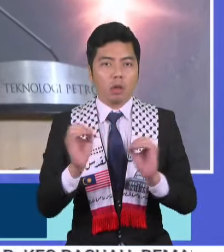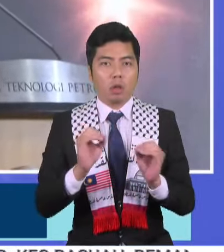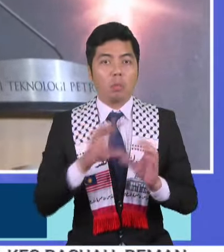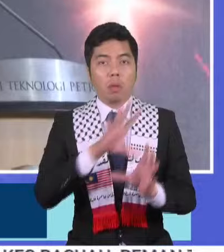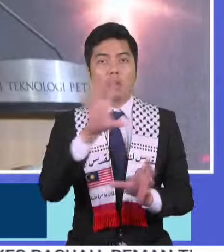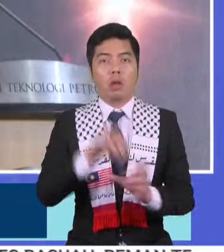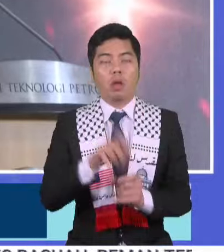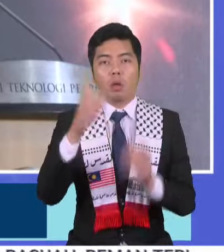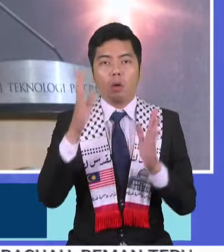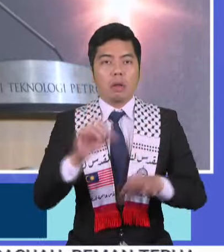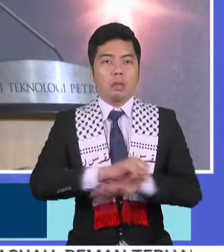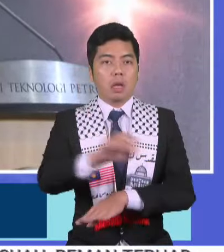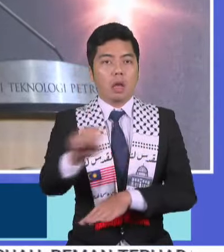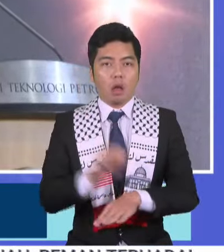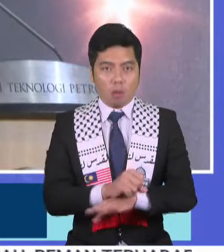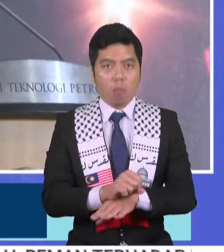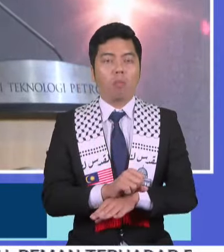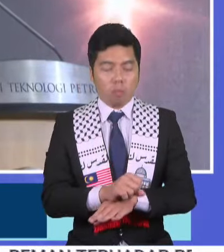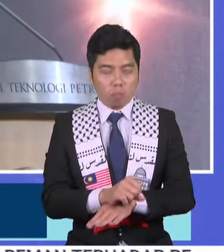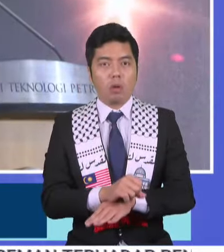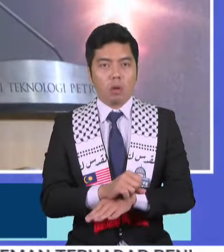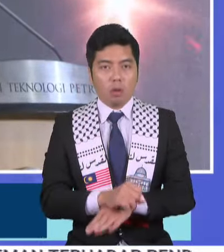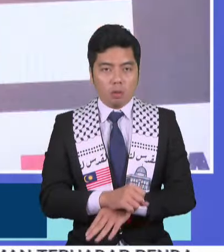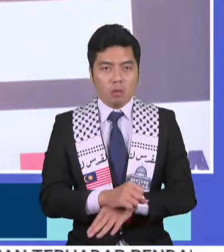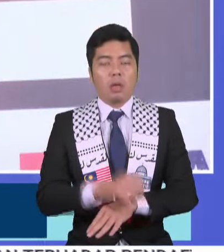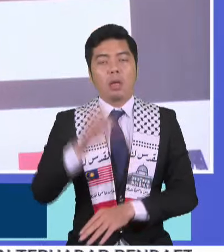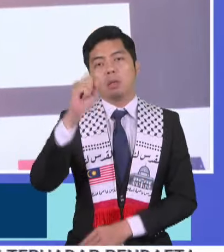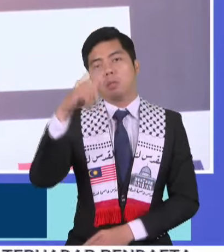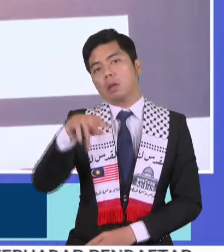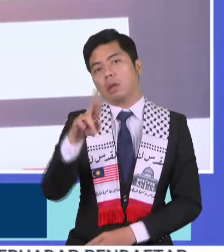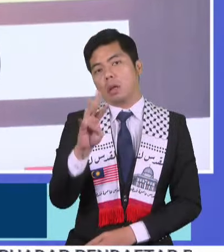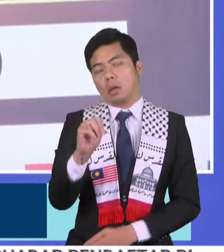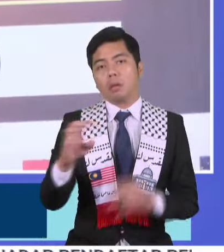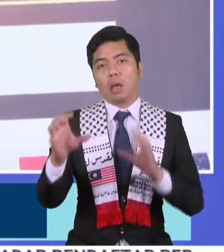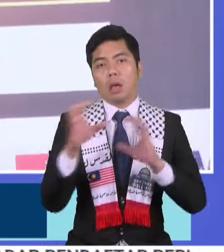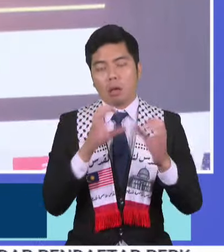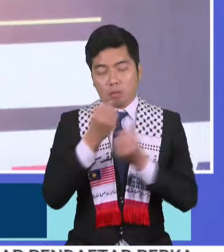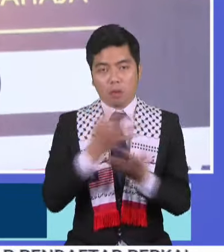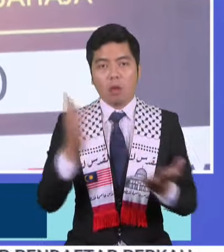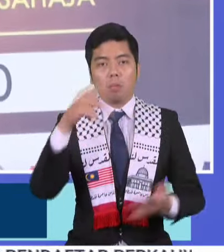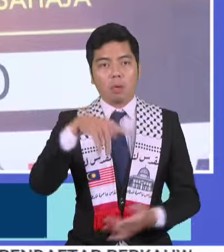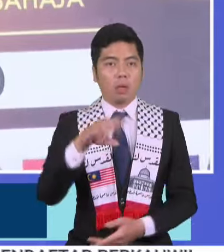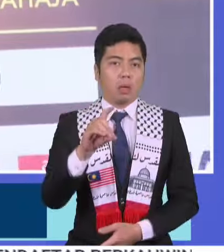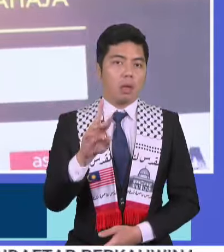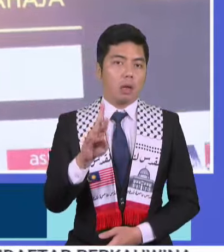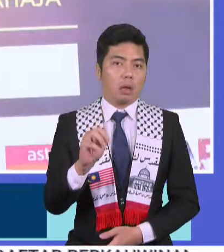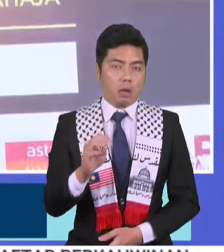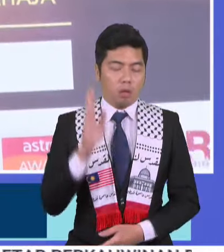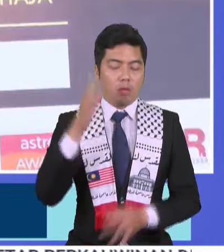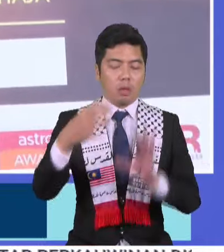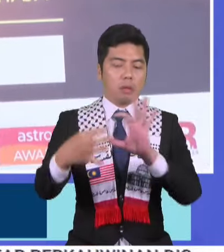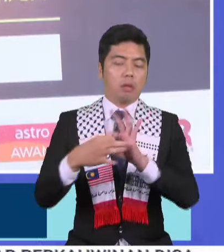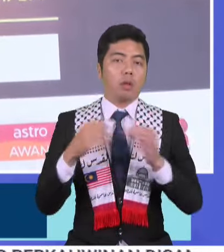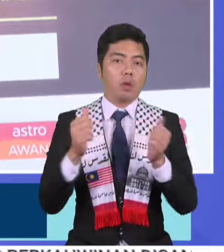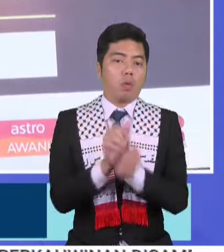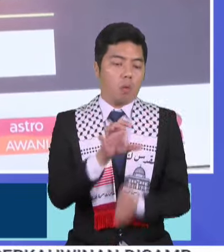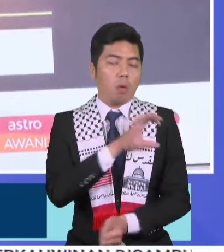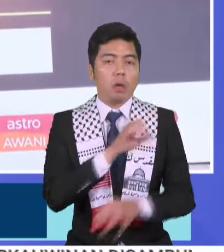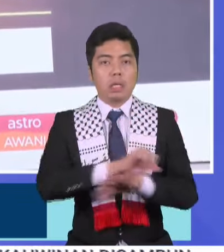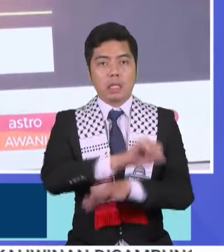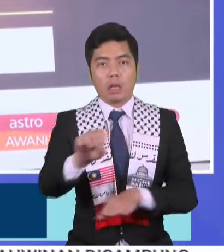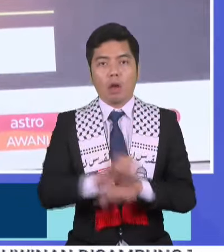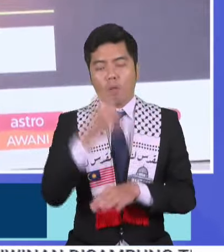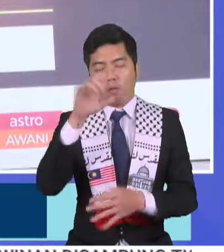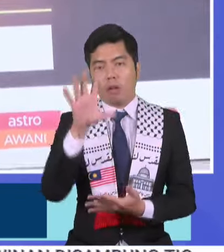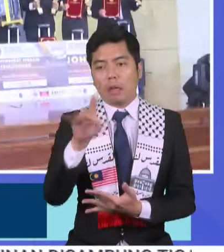warga Singapura yang dipercayai dalang. Ketua Pesuruhjaya SPRM memaklumkan PDRM akan memohon kerjasama polis Singapura